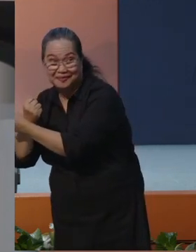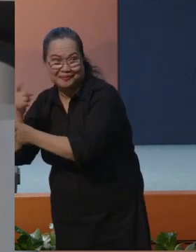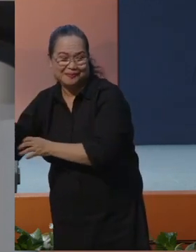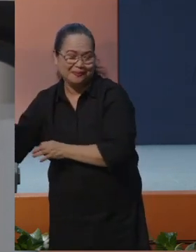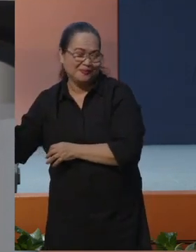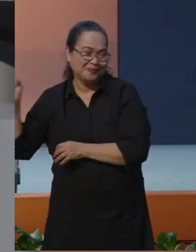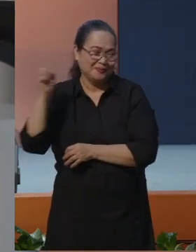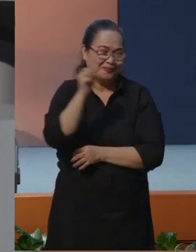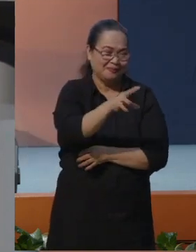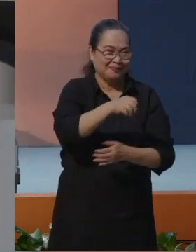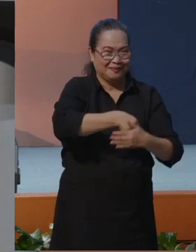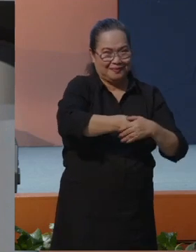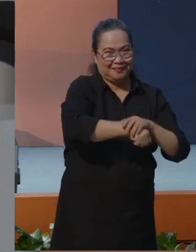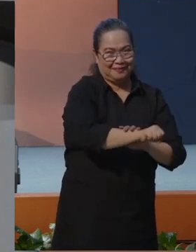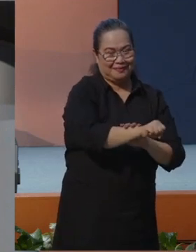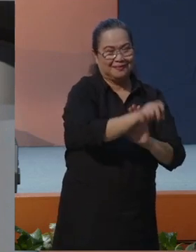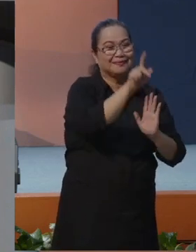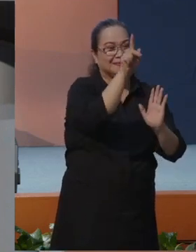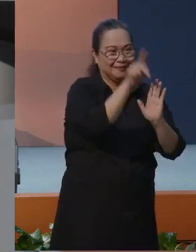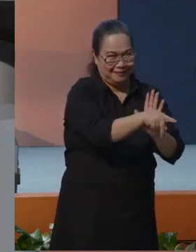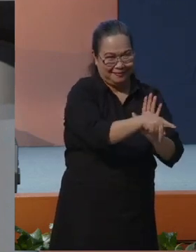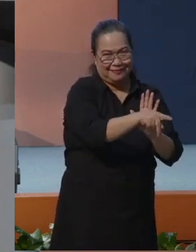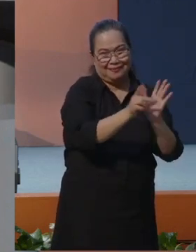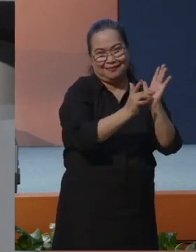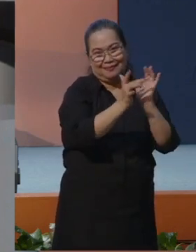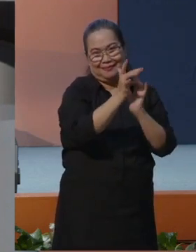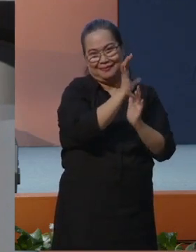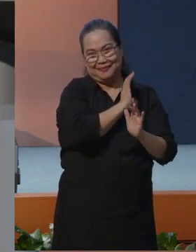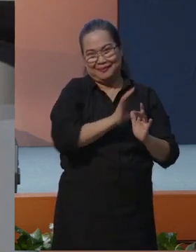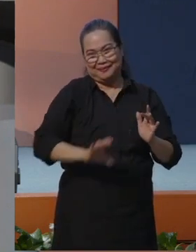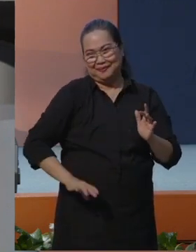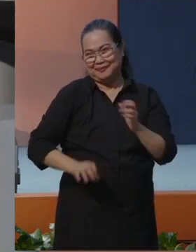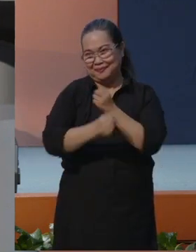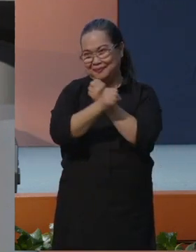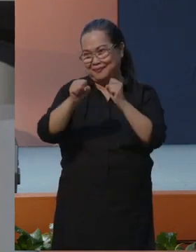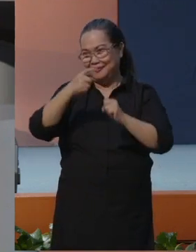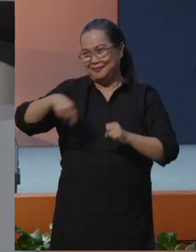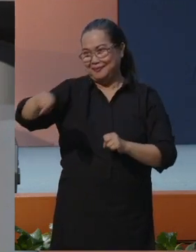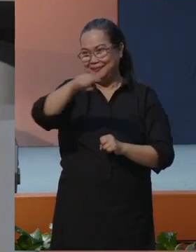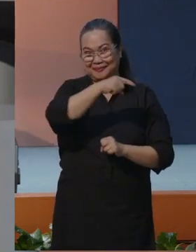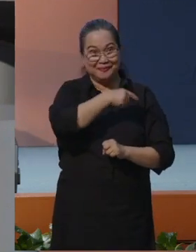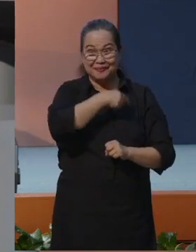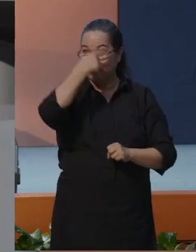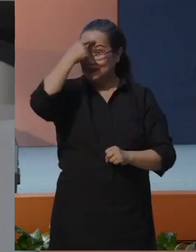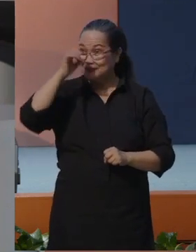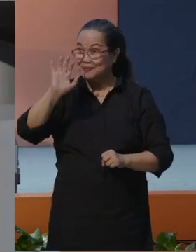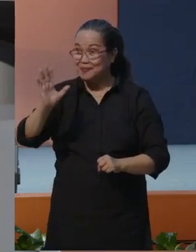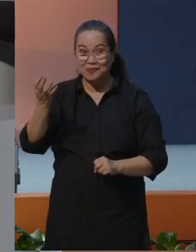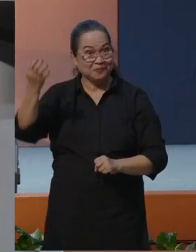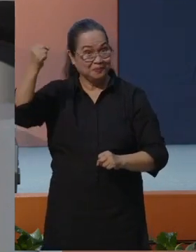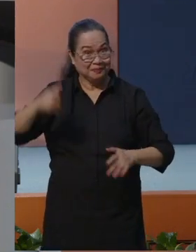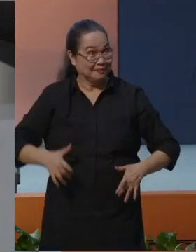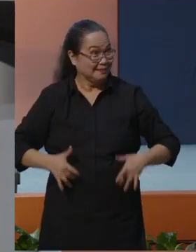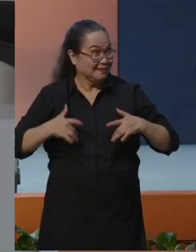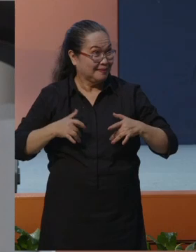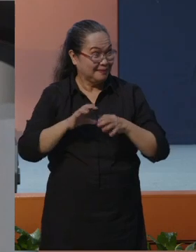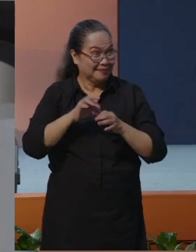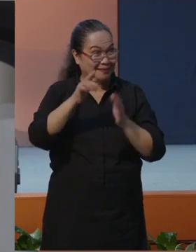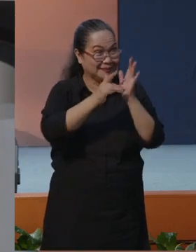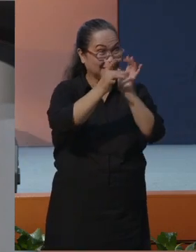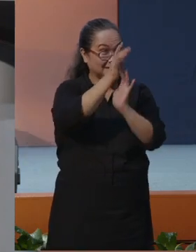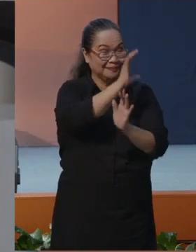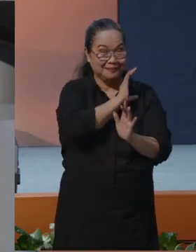doon din pinatay ang ating Panginoong Jesus. At dahil sa kanyang buhay dito sa mundo, sa